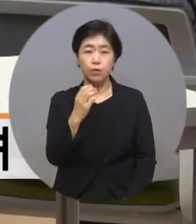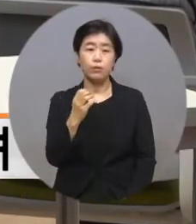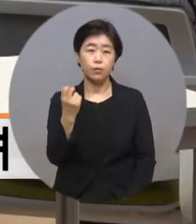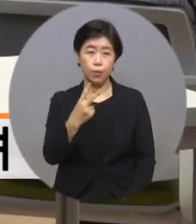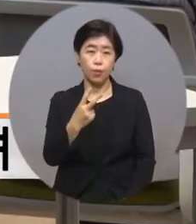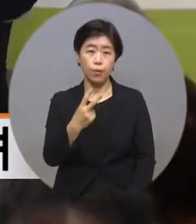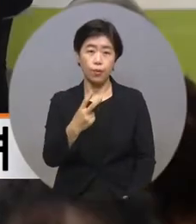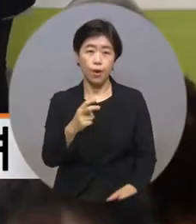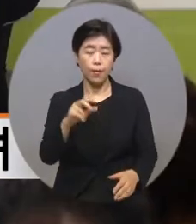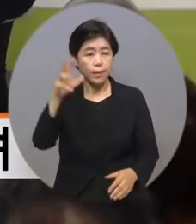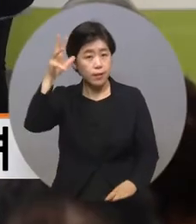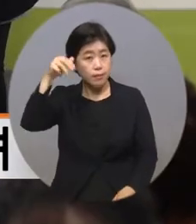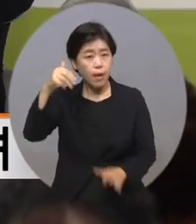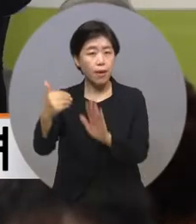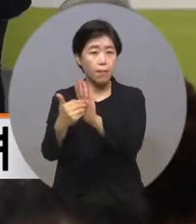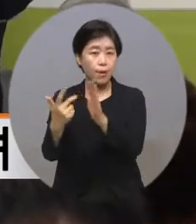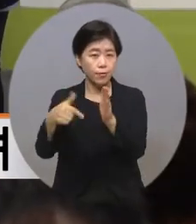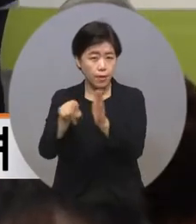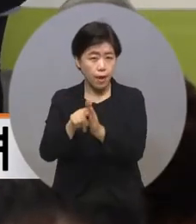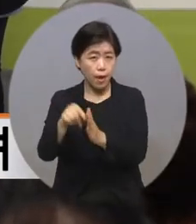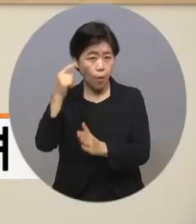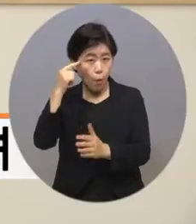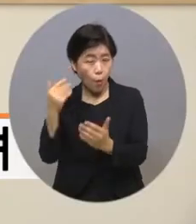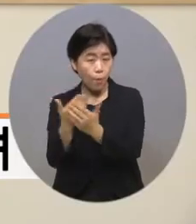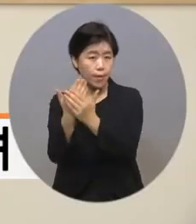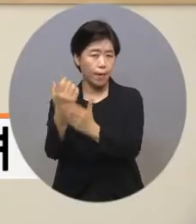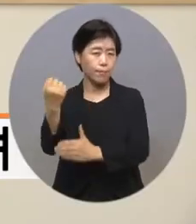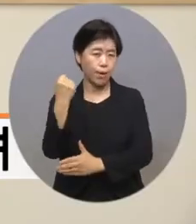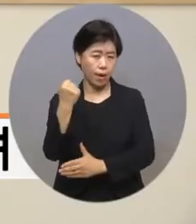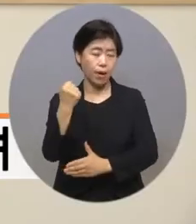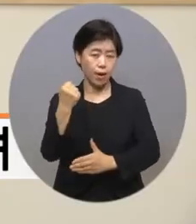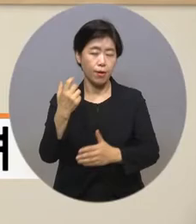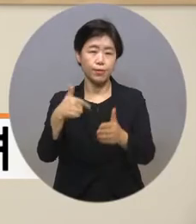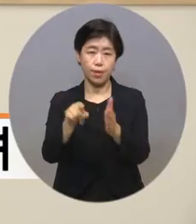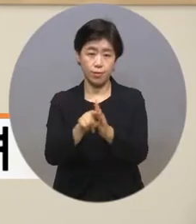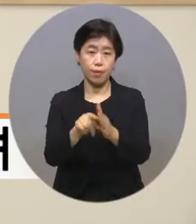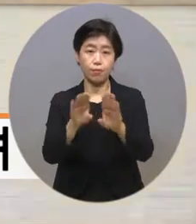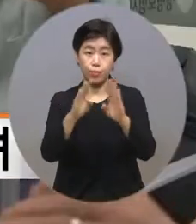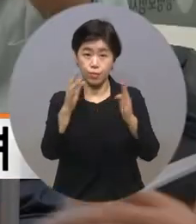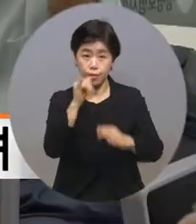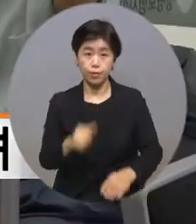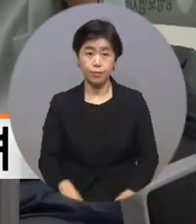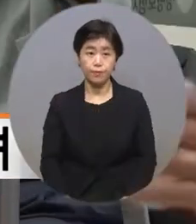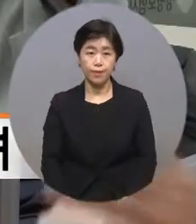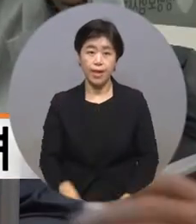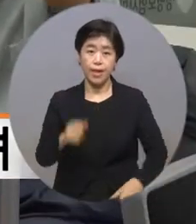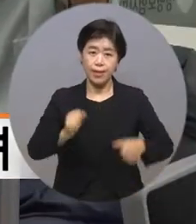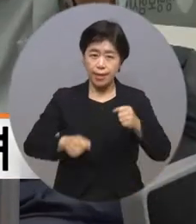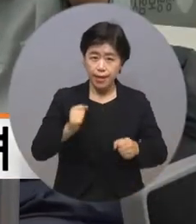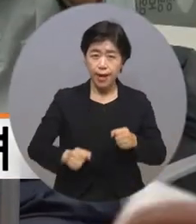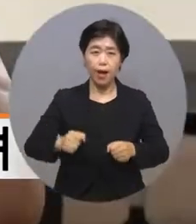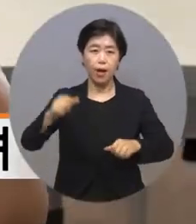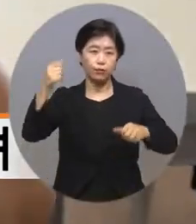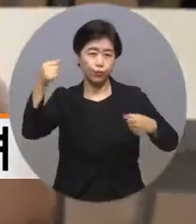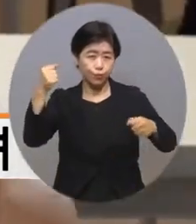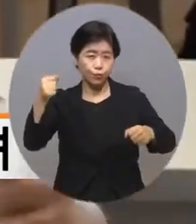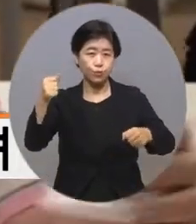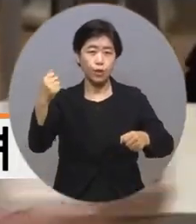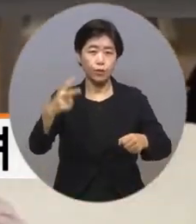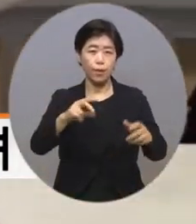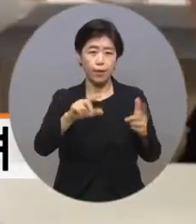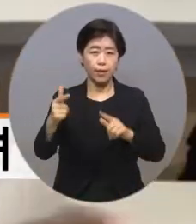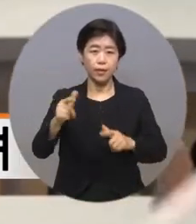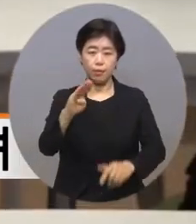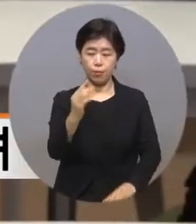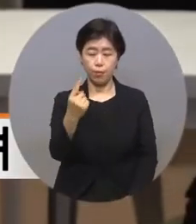예방을 위한 인지능력 향상을 위해 열렸습니다. 인지능력을 키우기 위한 난타율동과 단기 기억능력 향상을